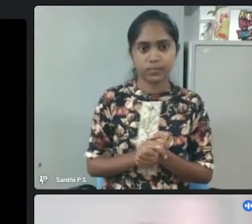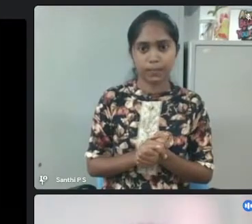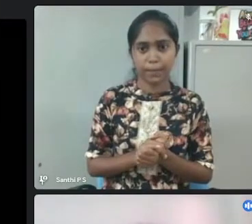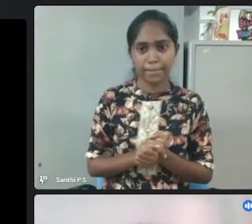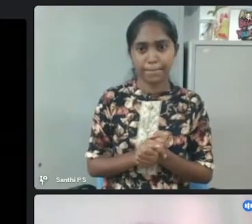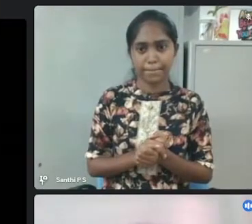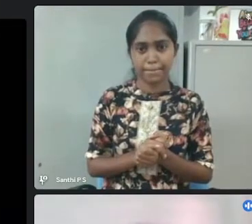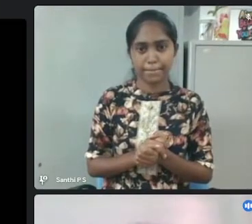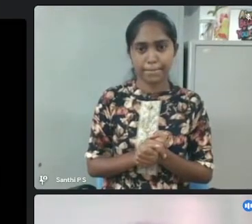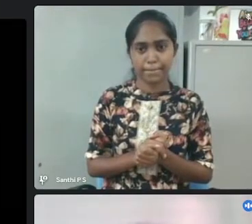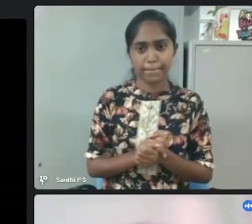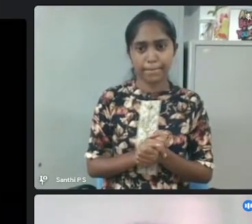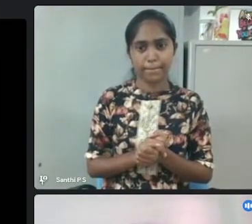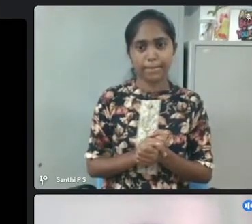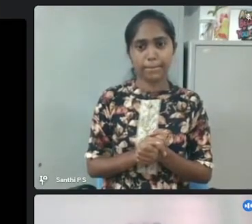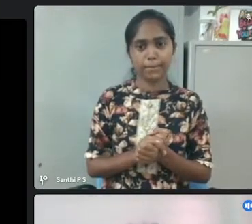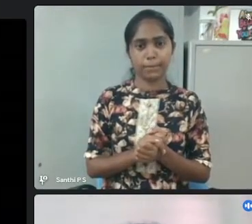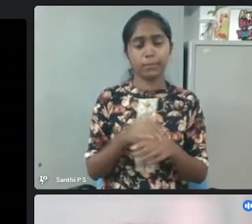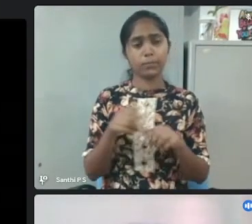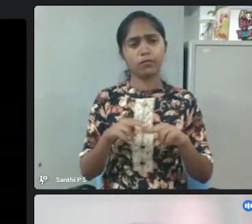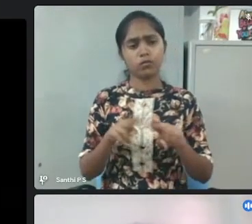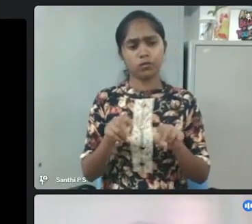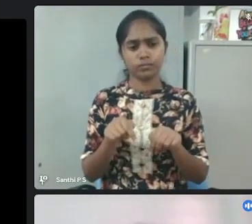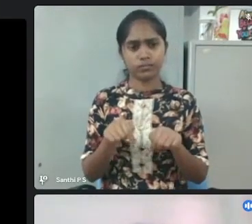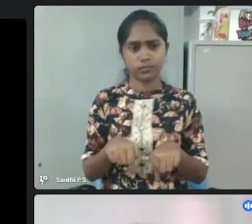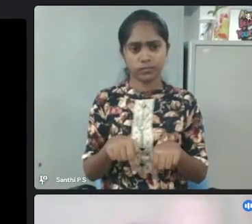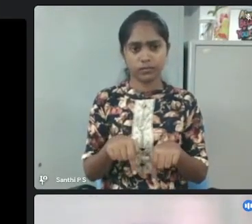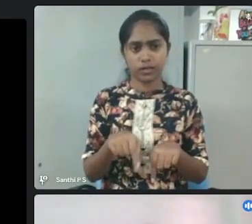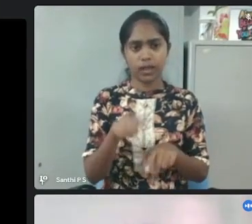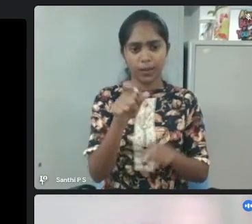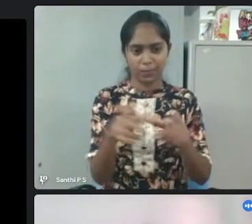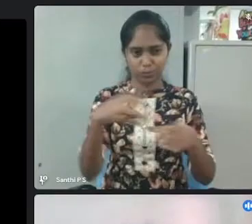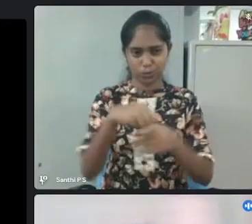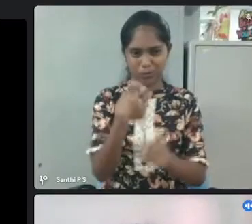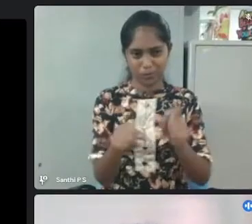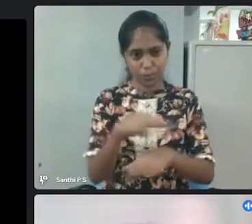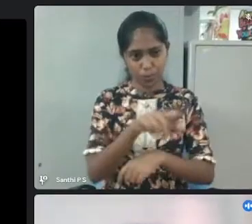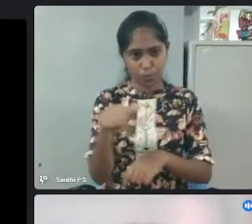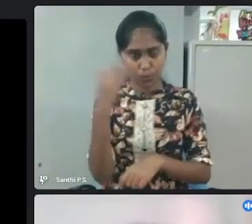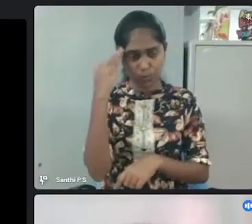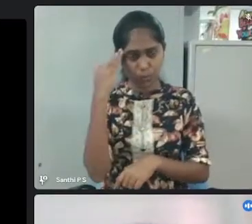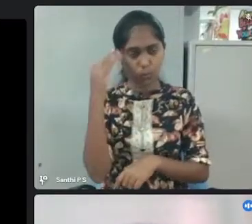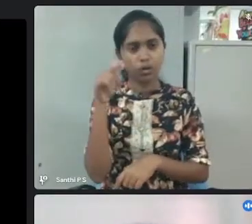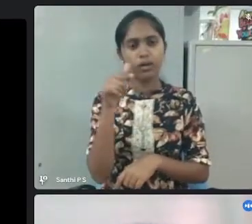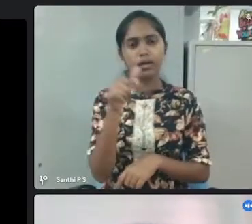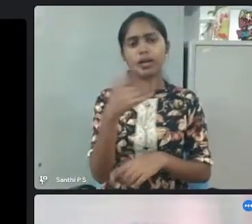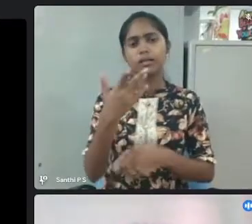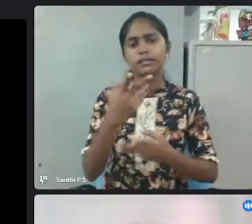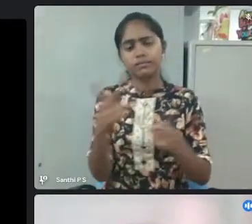നമ്മൾ പ്രോബബ്ലി ഇന്ന് കൂടിയിരിക്കുന്ന എല്ലാവർക്കും തന്നെ അറിയാവുന്ന അതാണ്. വിവിധ തരം